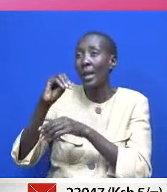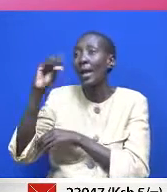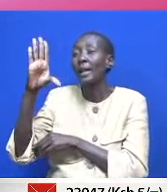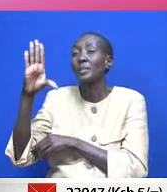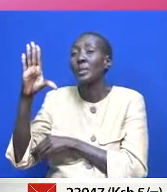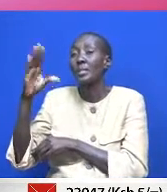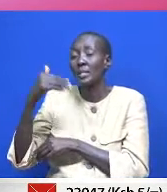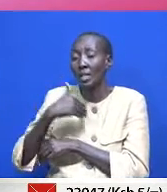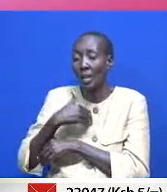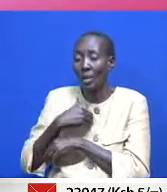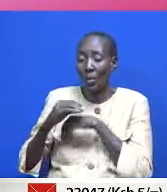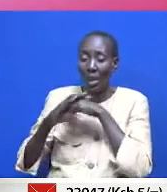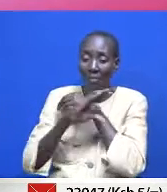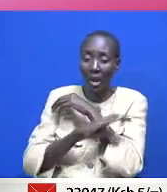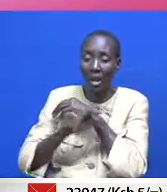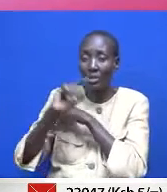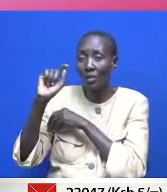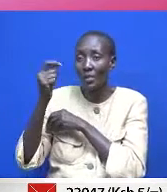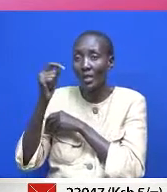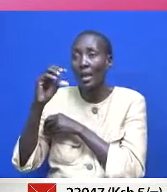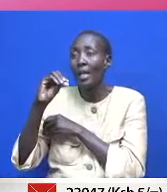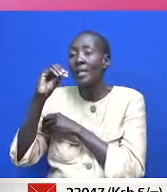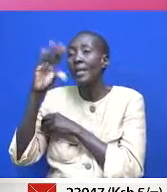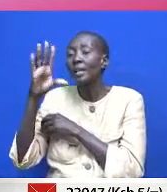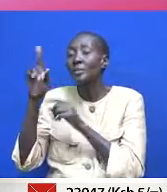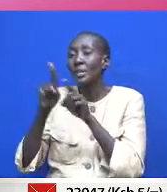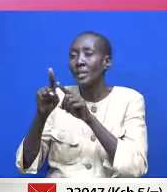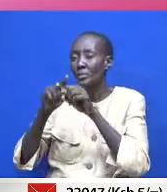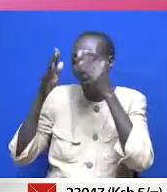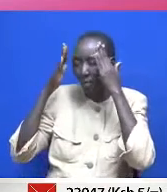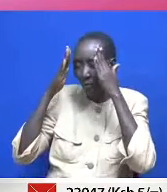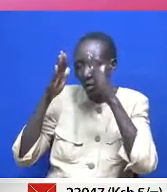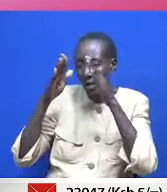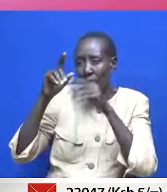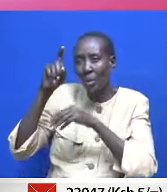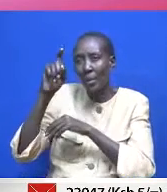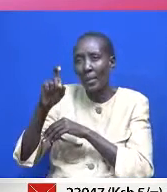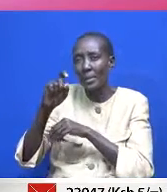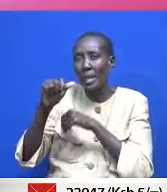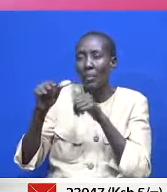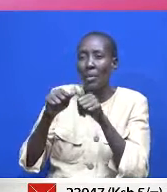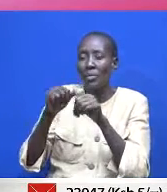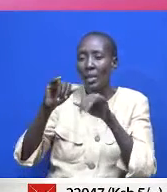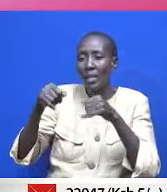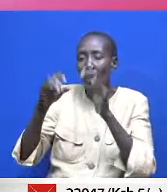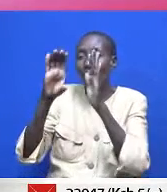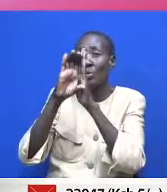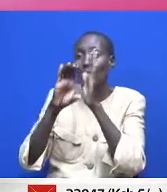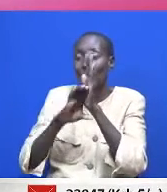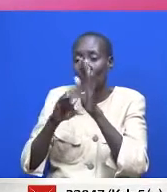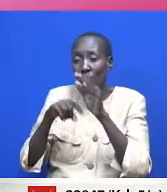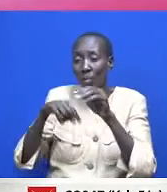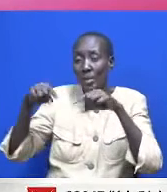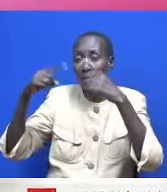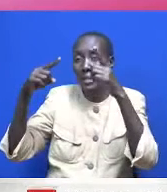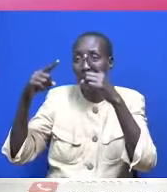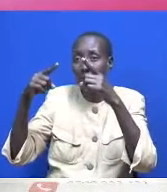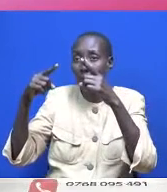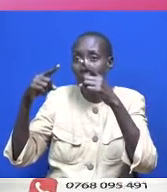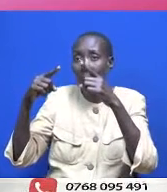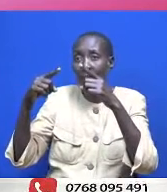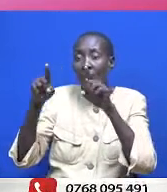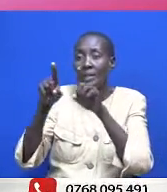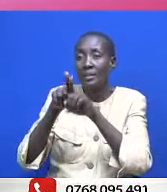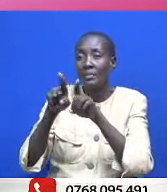kama nchi ya Kenya. Na hiyo gharama inatakiwa kuangaliwa kulingana pia na katiba mpya ambayo tulipitisha. Na ile gharama ambayo hiyo katiba ilileta